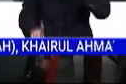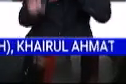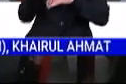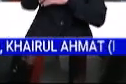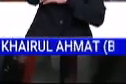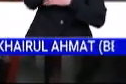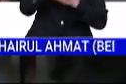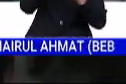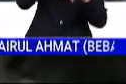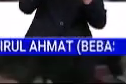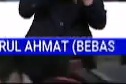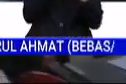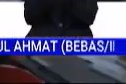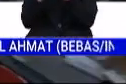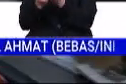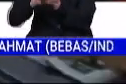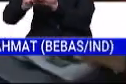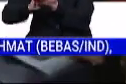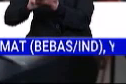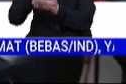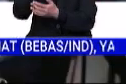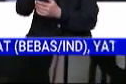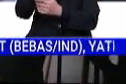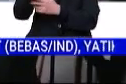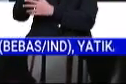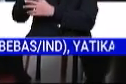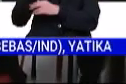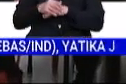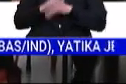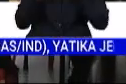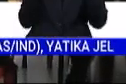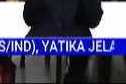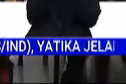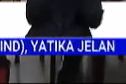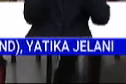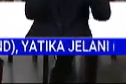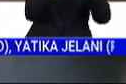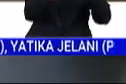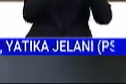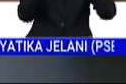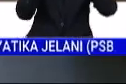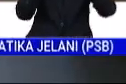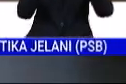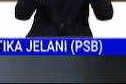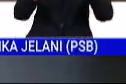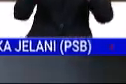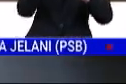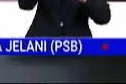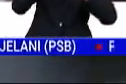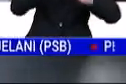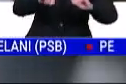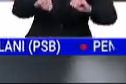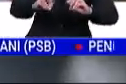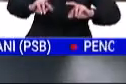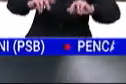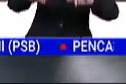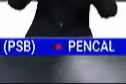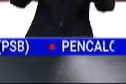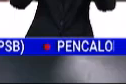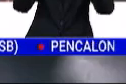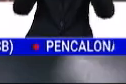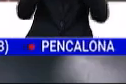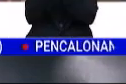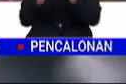kemahiran membaca mengira dan menulis 3M kelas Tion berkenaan akan fokus kepada pemulihan dan pengukuhan murid